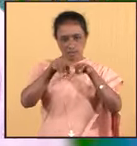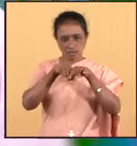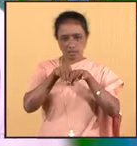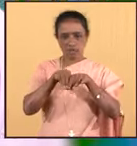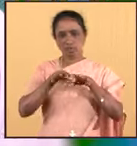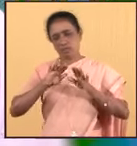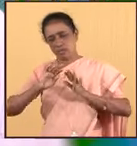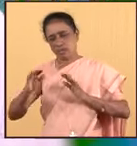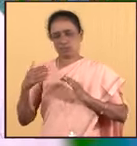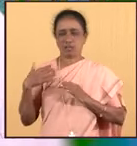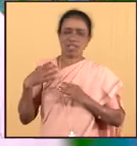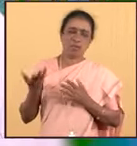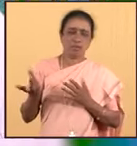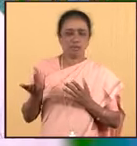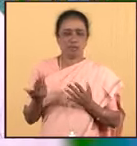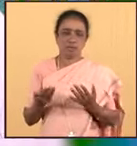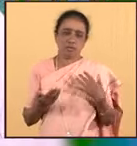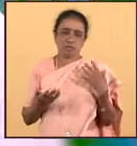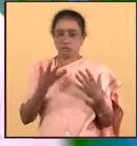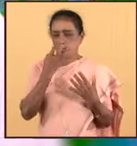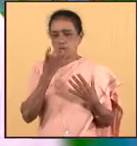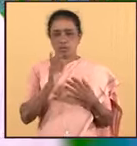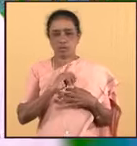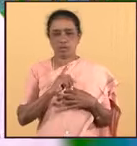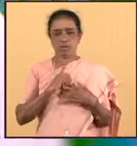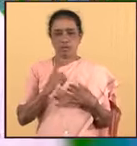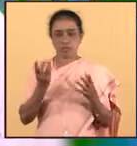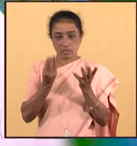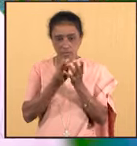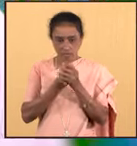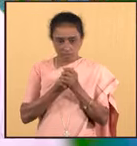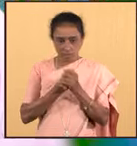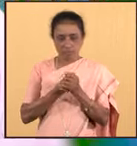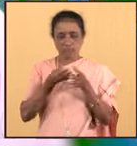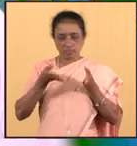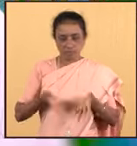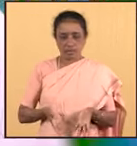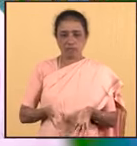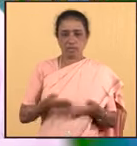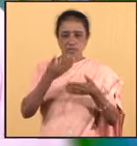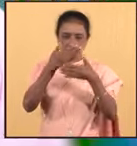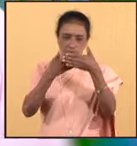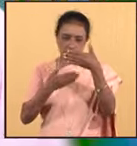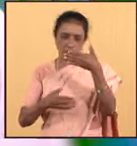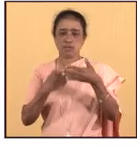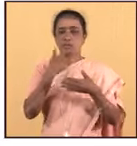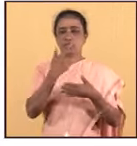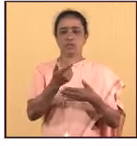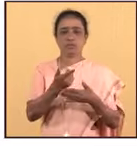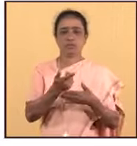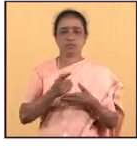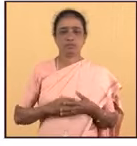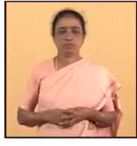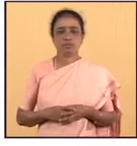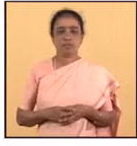செய்யணும், ஒன்றுக்கொருவர் விட்டு கொடுத்து எல்லாரும் ஒற்றுமையுடன் என்ன செய்யணும், வாழ வேண்டும். இதைத்தான் எனது நம்மளுடைய முகவுரை எனது